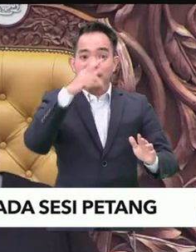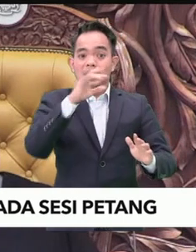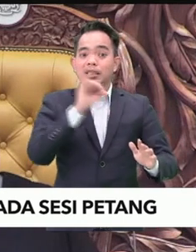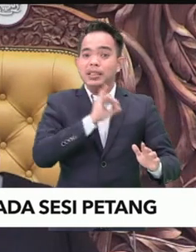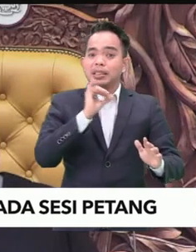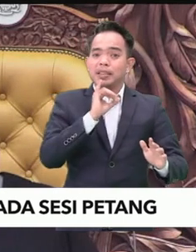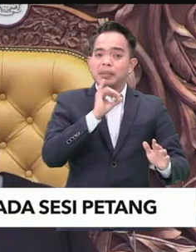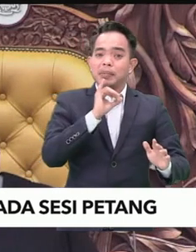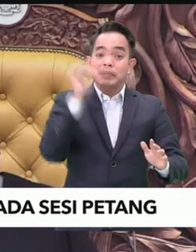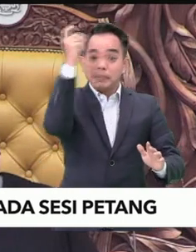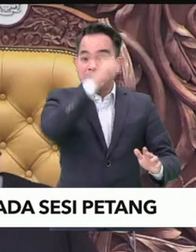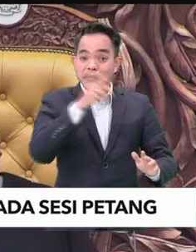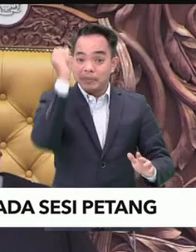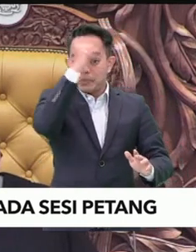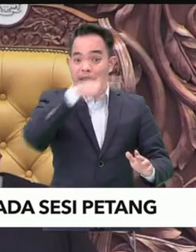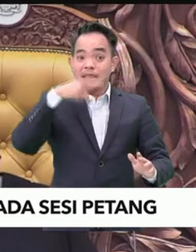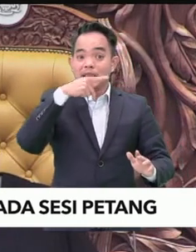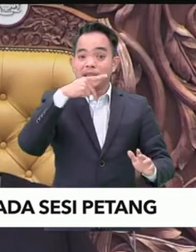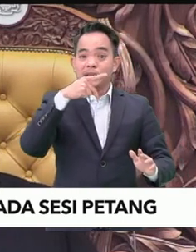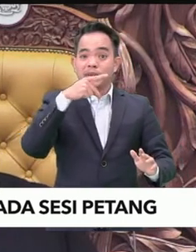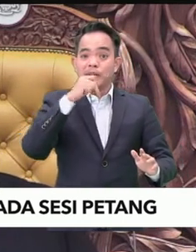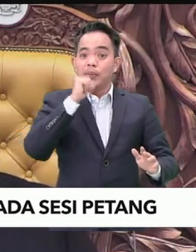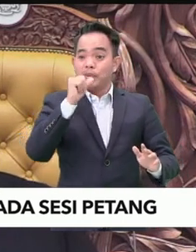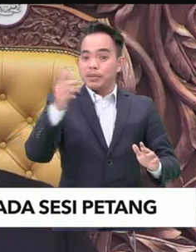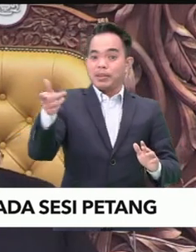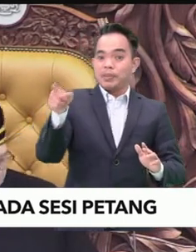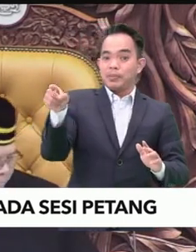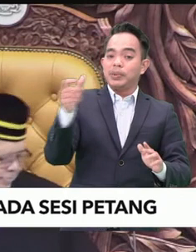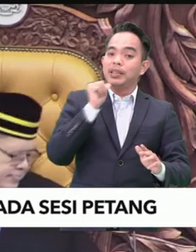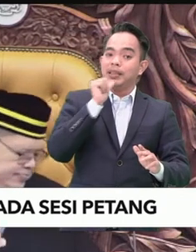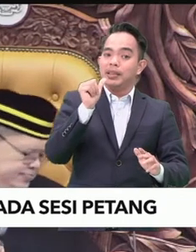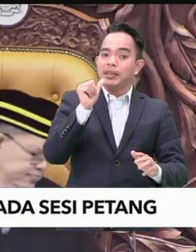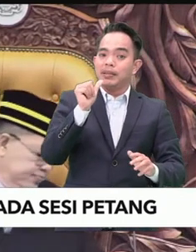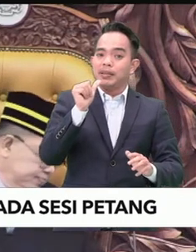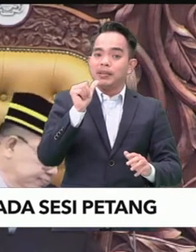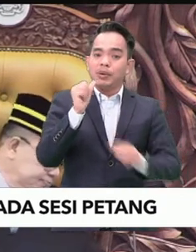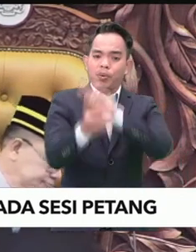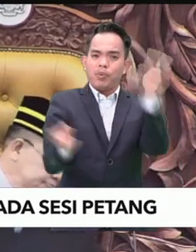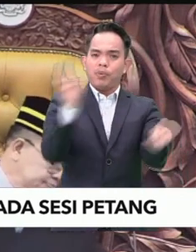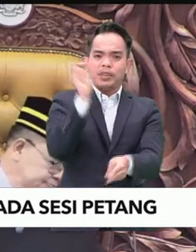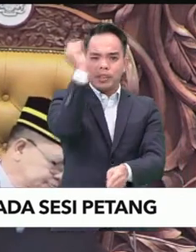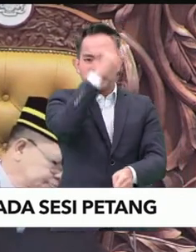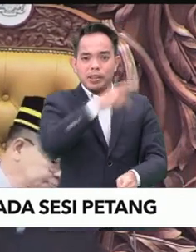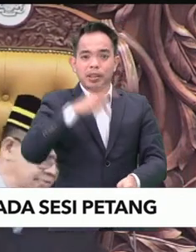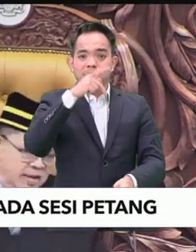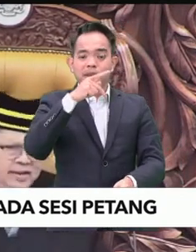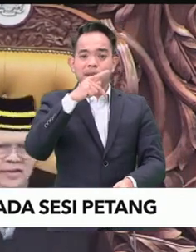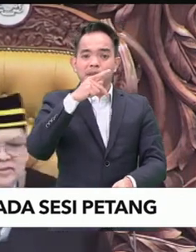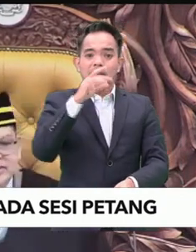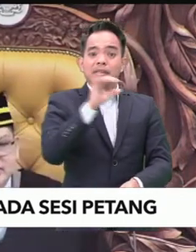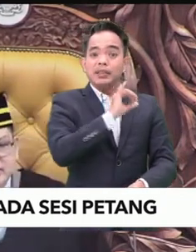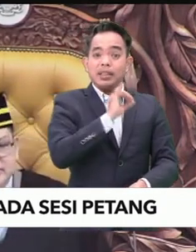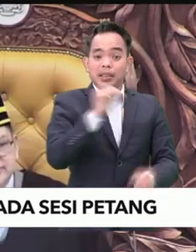dengan Arau sekarang. Ulangan perangai tu bukan dengan Parik Punta, bukan perangai dengan Parik Punta, bukan dengan Parik Punta. Saya dengan Arau,